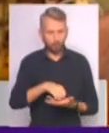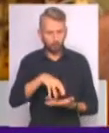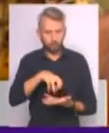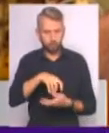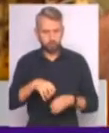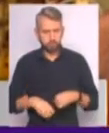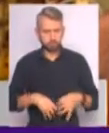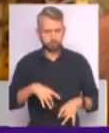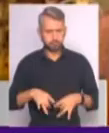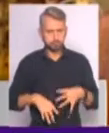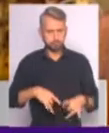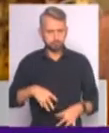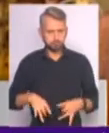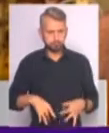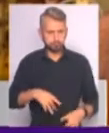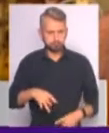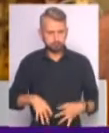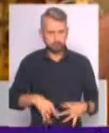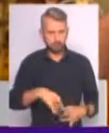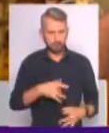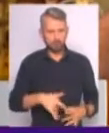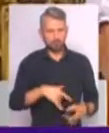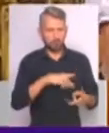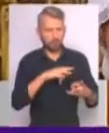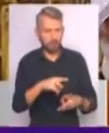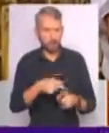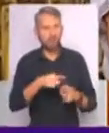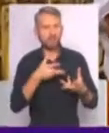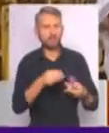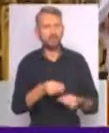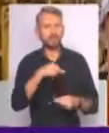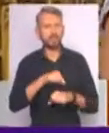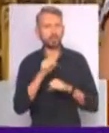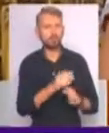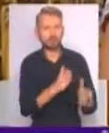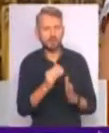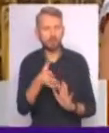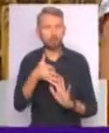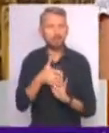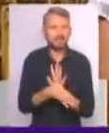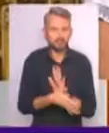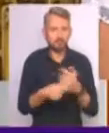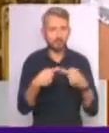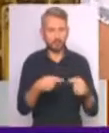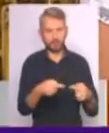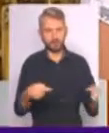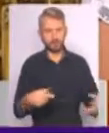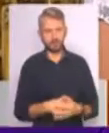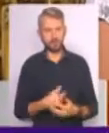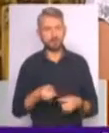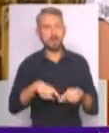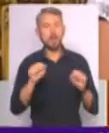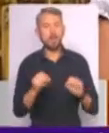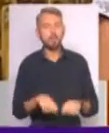это повреждает кишечную микрофлору, это влияет на иммунную систему и на всасывание других веществ. Это